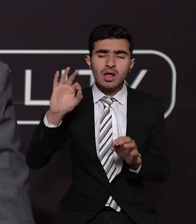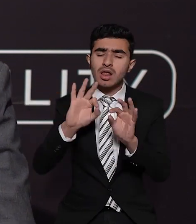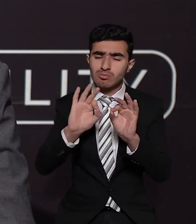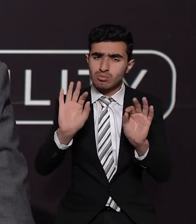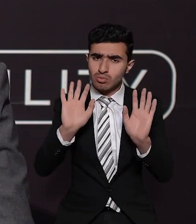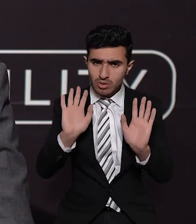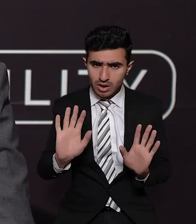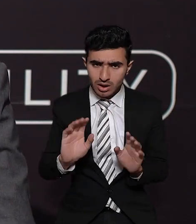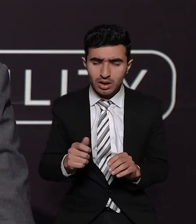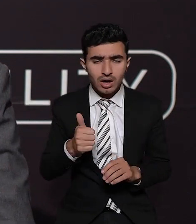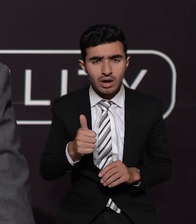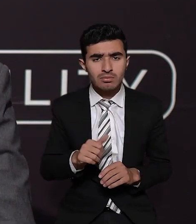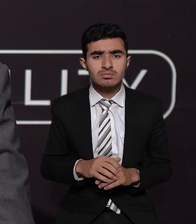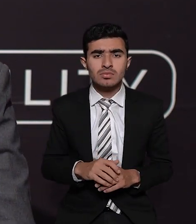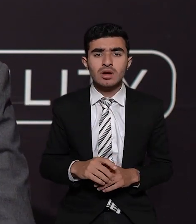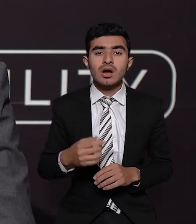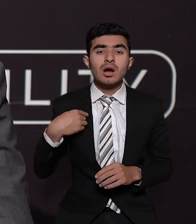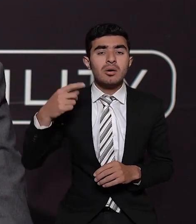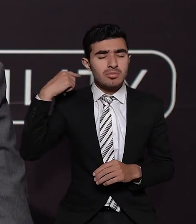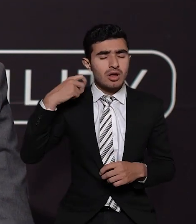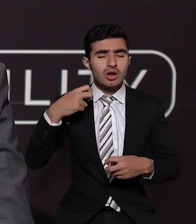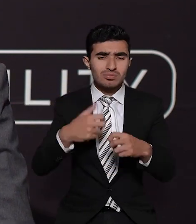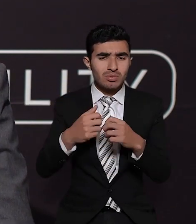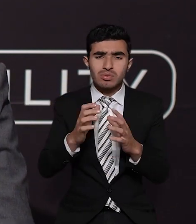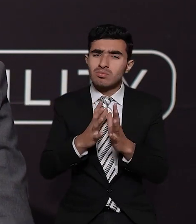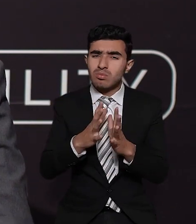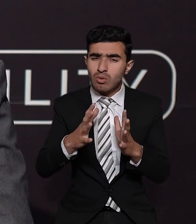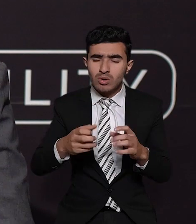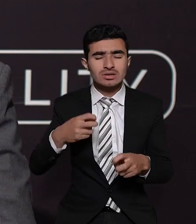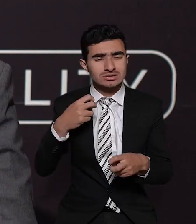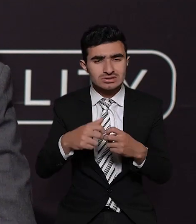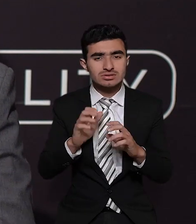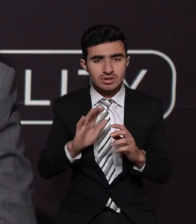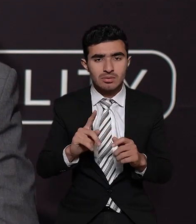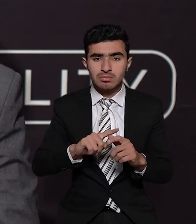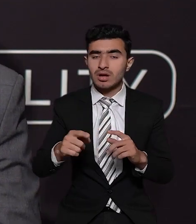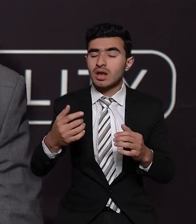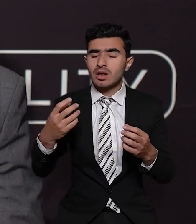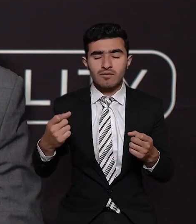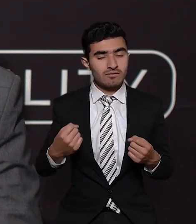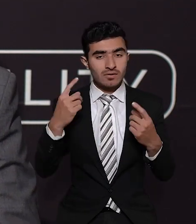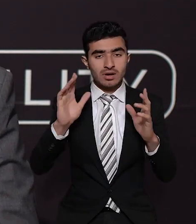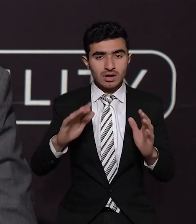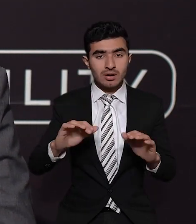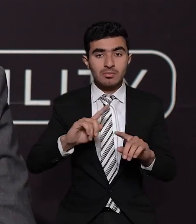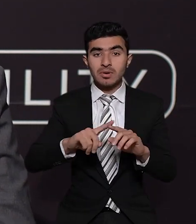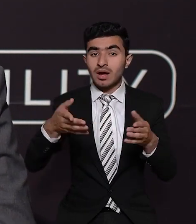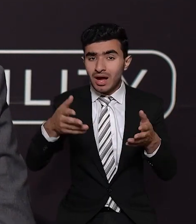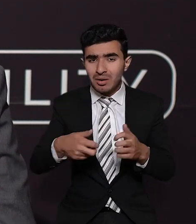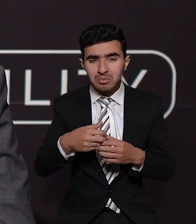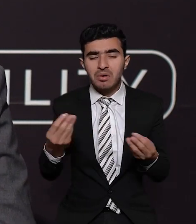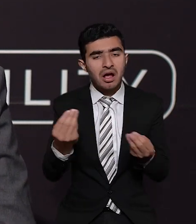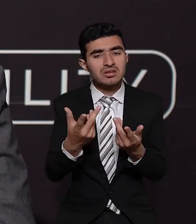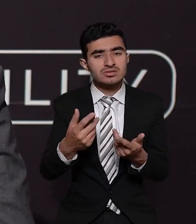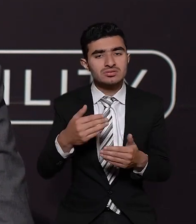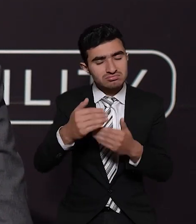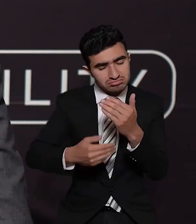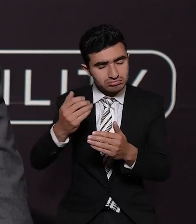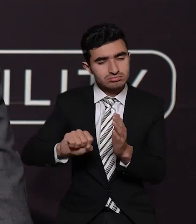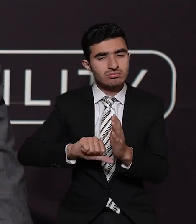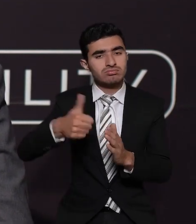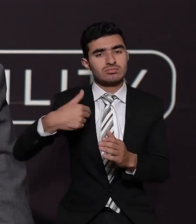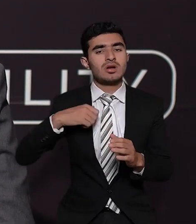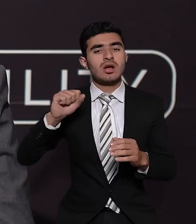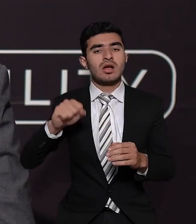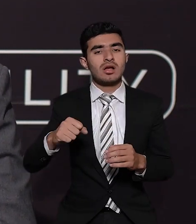سارے ایسے مسائل, مشکلات کو اچھے طریقے سے ہینڈل کر لیا ہے, تو یہ کیا ہے, میں اس کو بھی کر گزروں گا. تو آپ